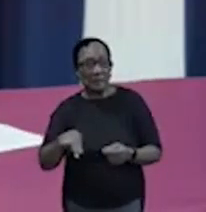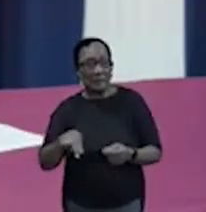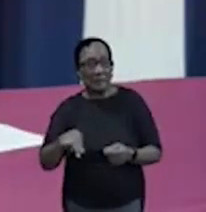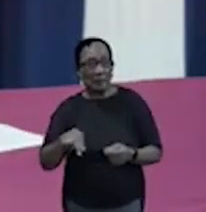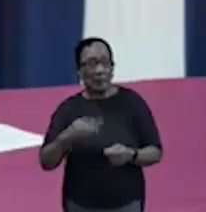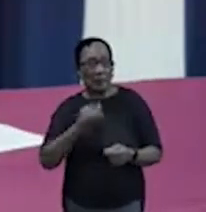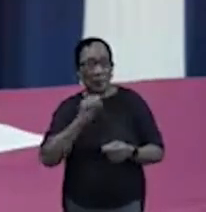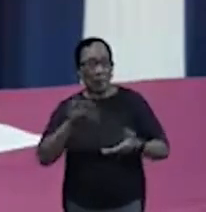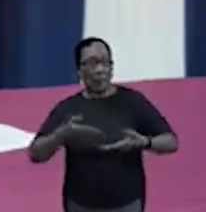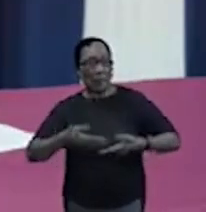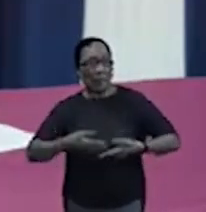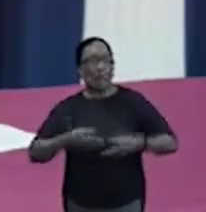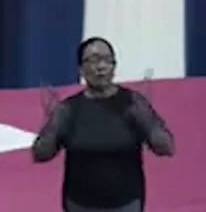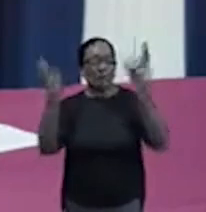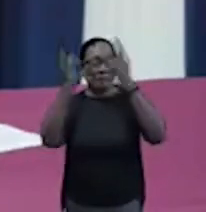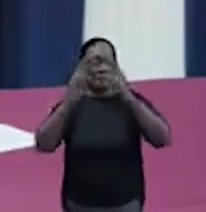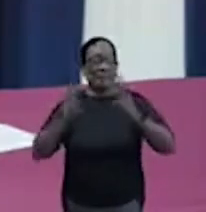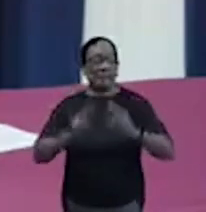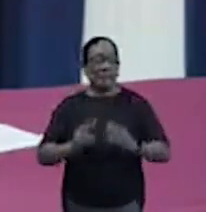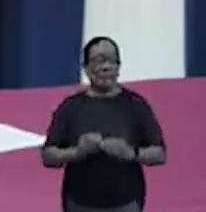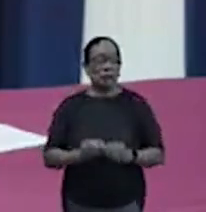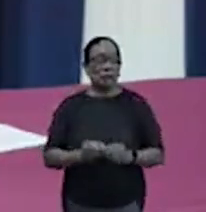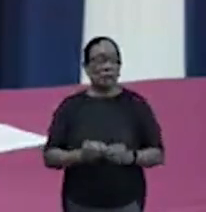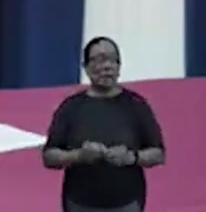krijgen van de internationale